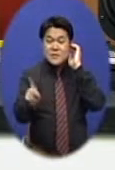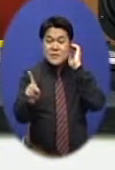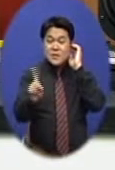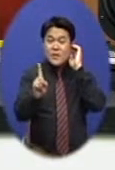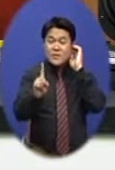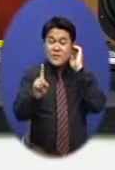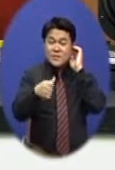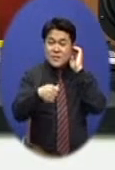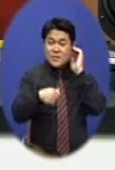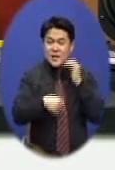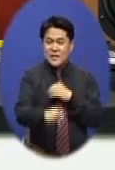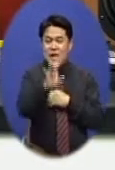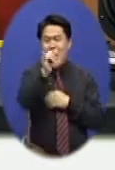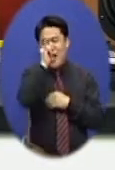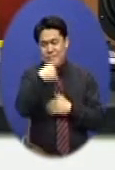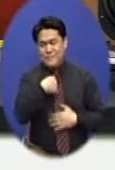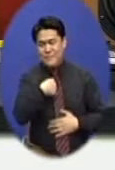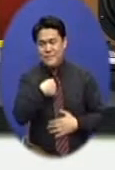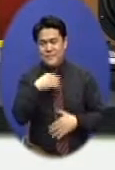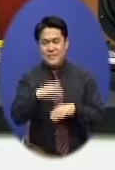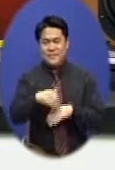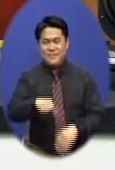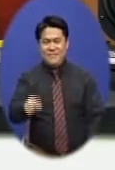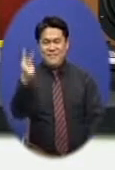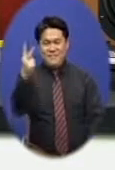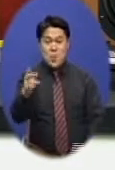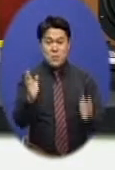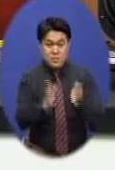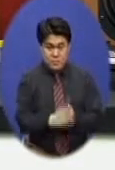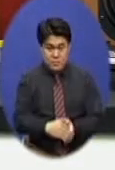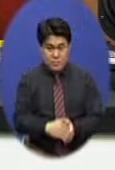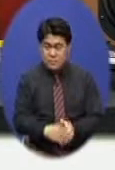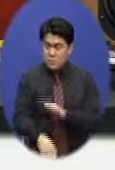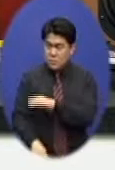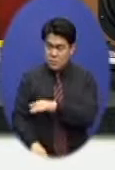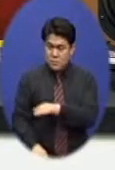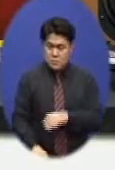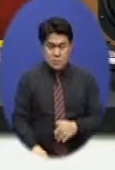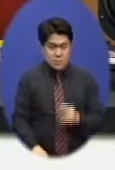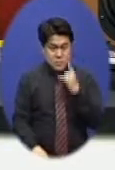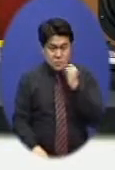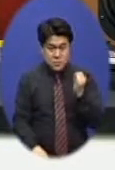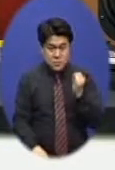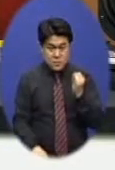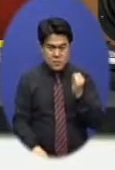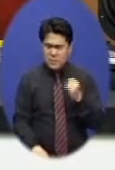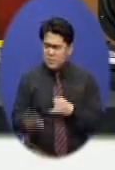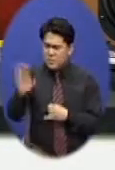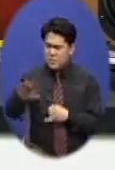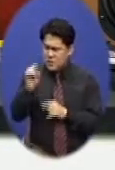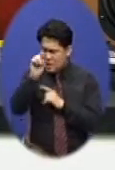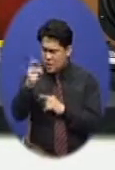어떻게 계세요? 아들 하나고요. 네. 네. 손자가 둘입니다. 아니 아니. 잠깐 이효정 씨. 우리 어머니. 네. 온희정입니다.